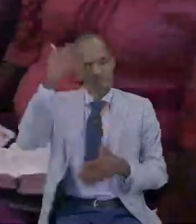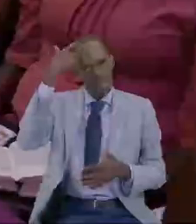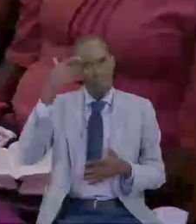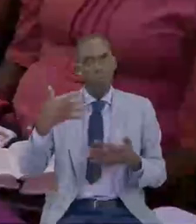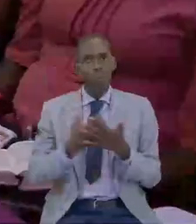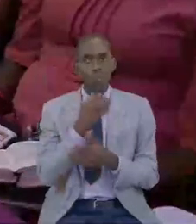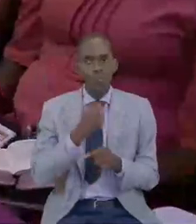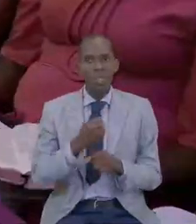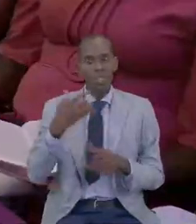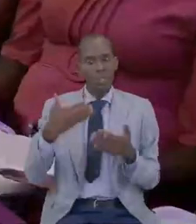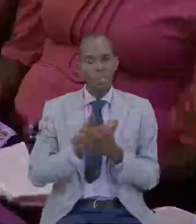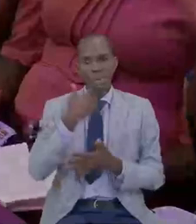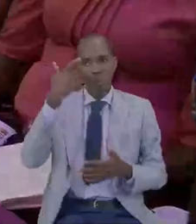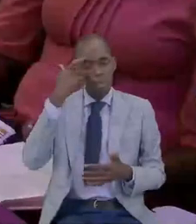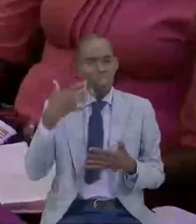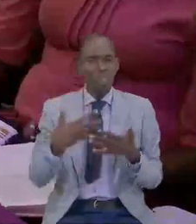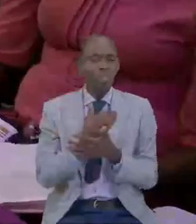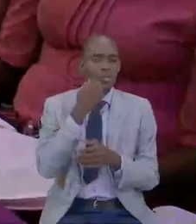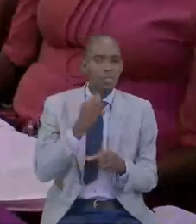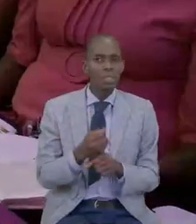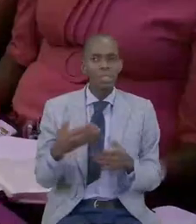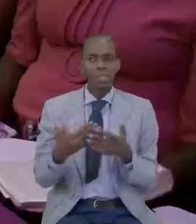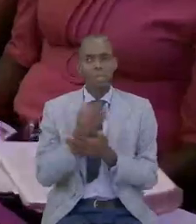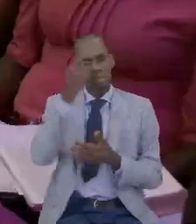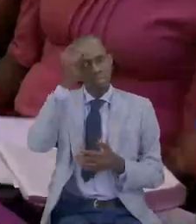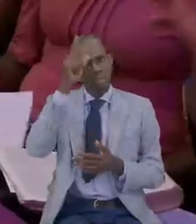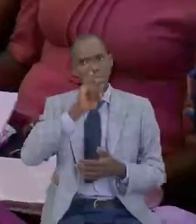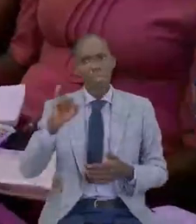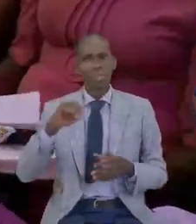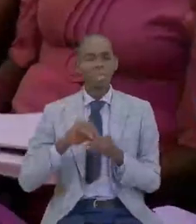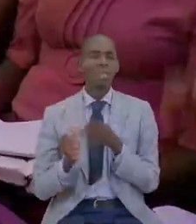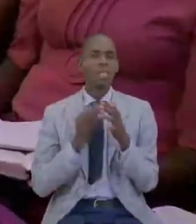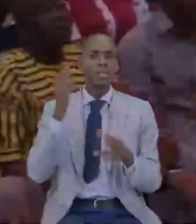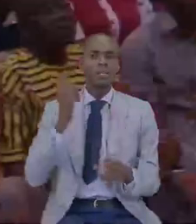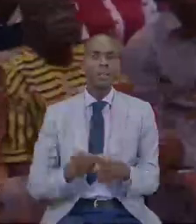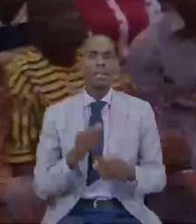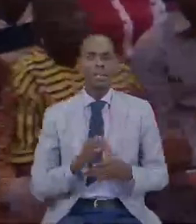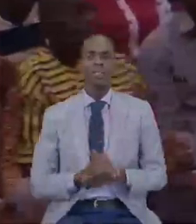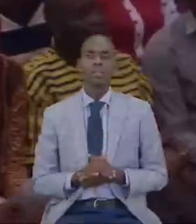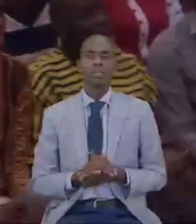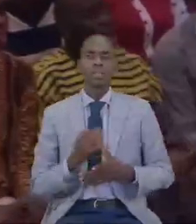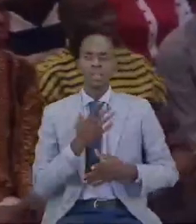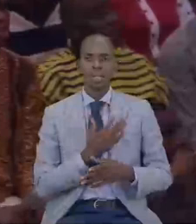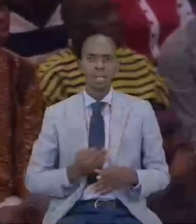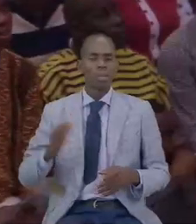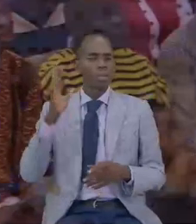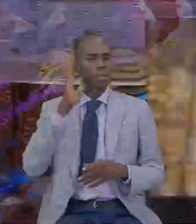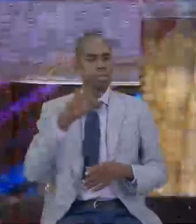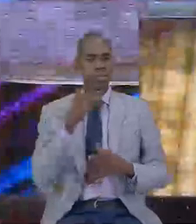nouvelle pensée pour cette nouvelle année, nouvelle intelligence dans le nom de Jésus. Alors il dit, il les